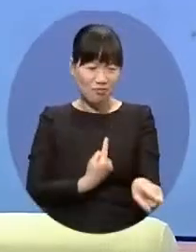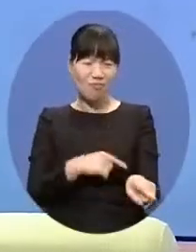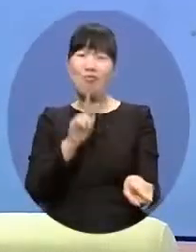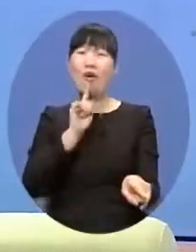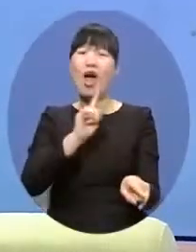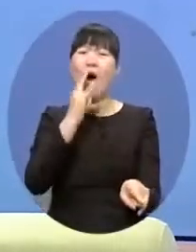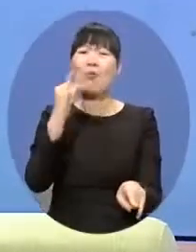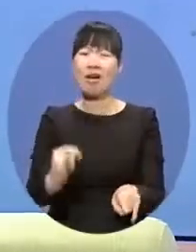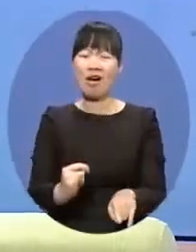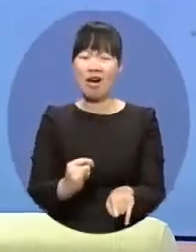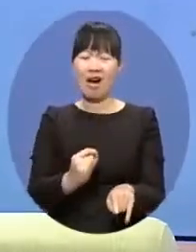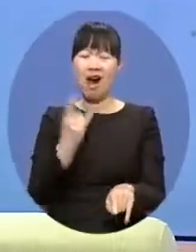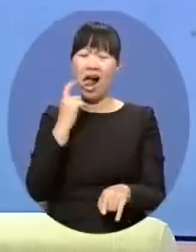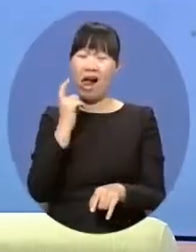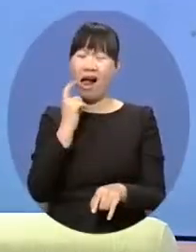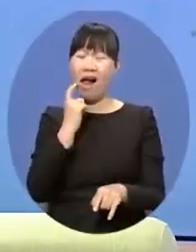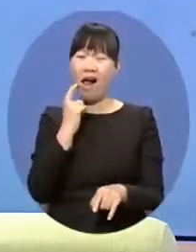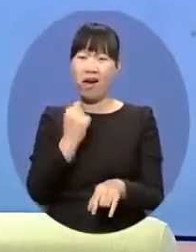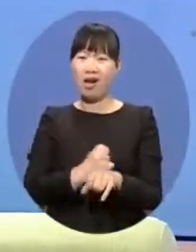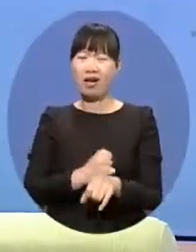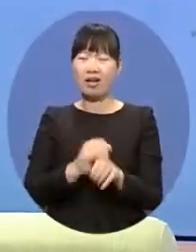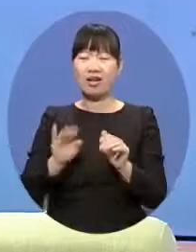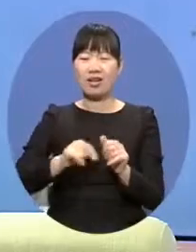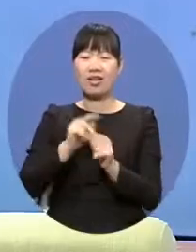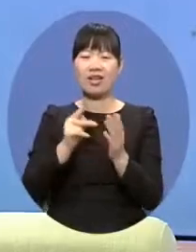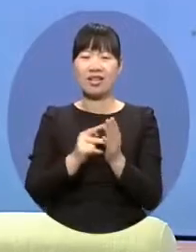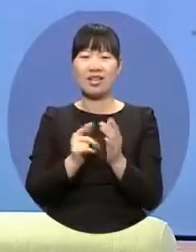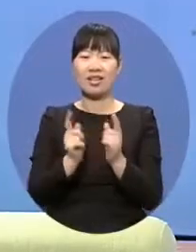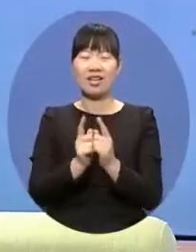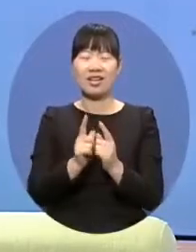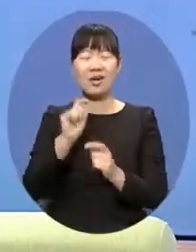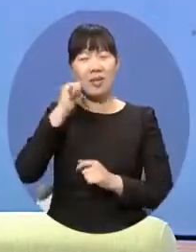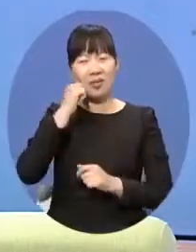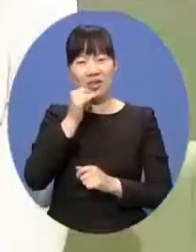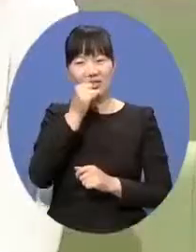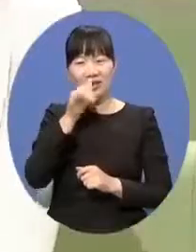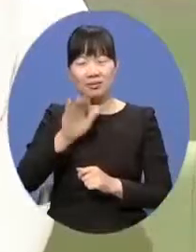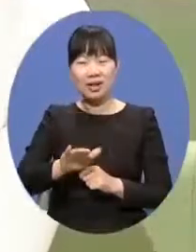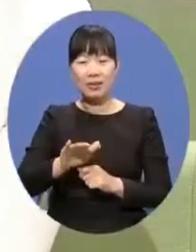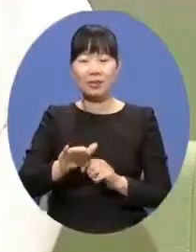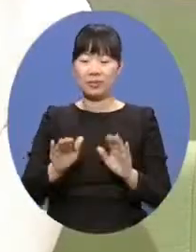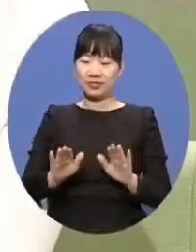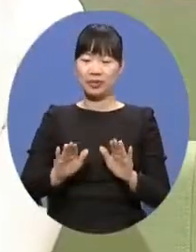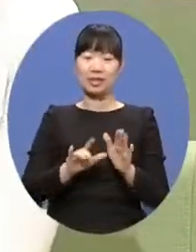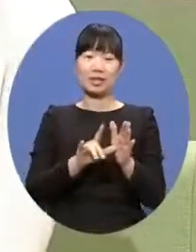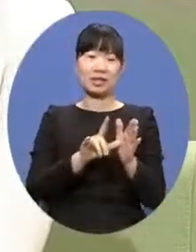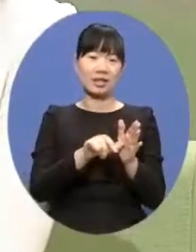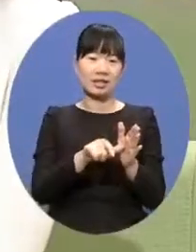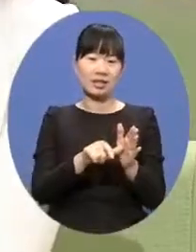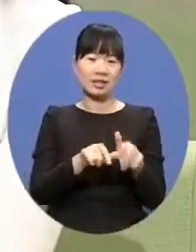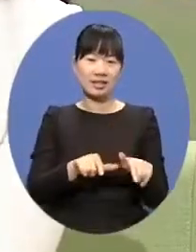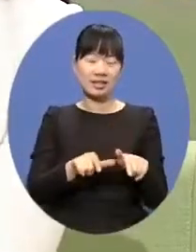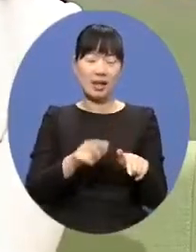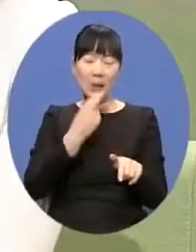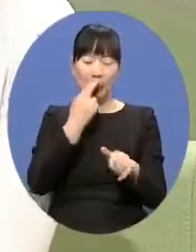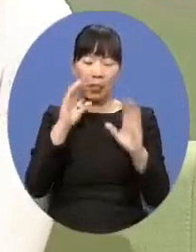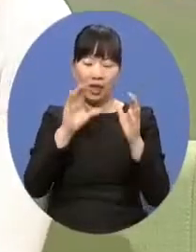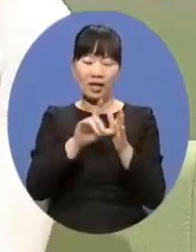뭐야. 정말 현실에서 너무 어렵죠. 현실에서 어려운데 네. 지금 시기 있죠. 지금 네. 아주 어린